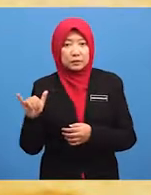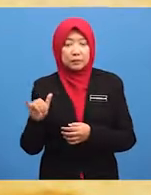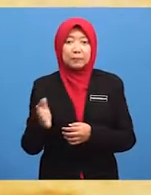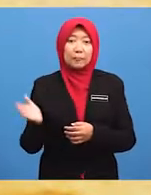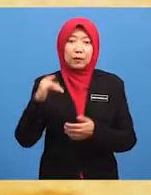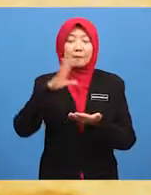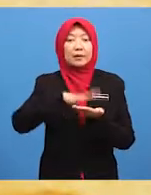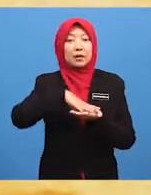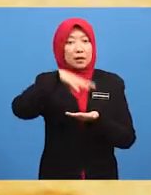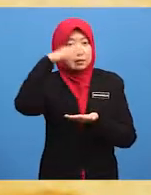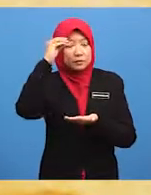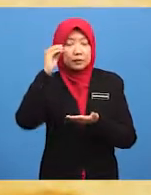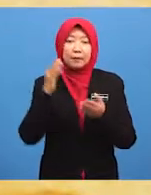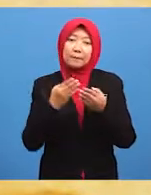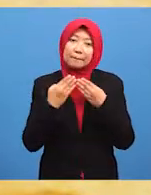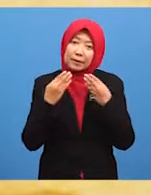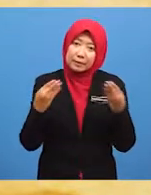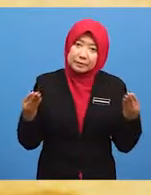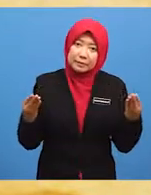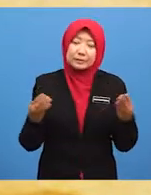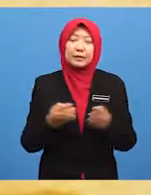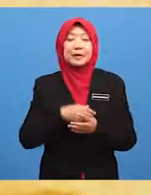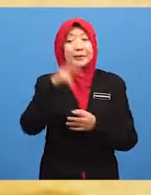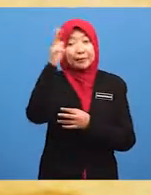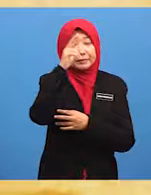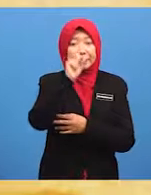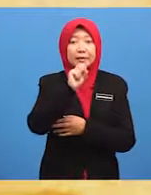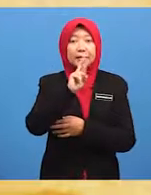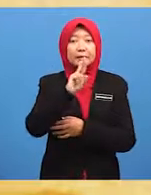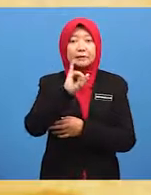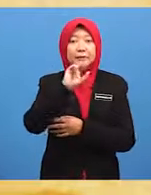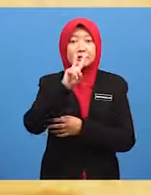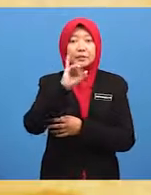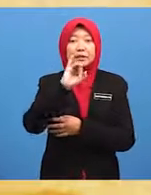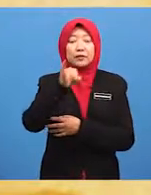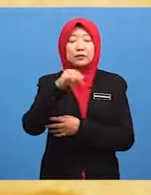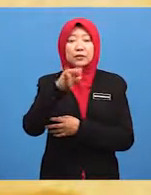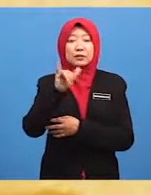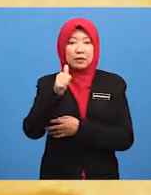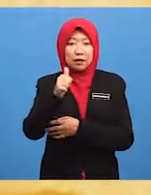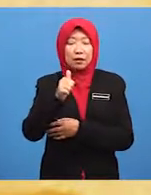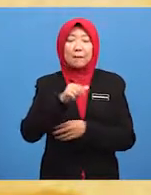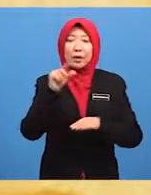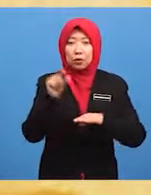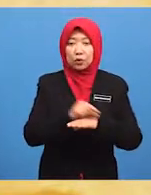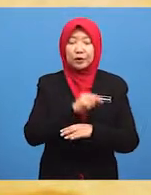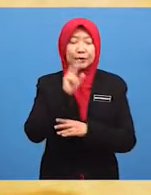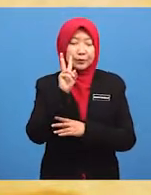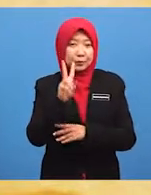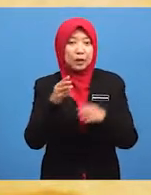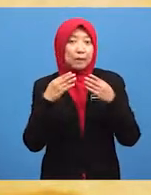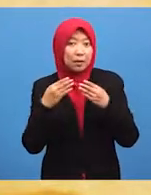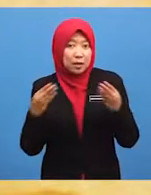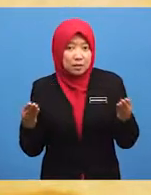mari pelajari pula bahasa dan tulisan Kerajaan Sriwijaya. Kerajaan ini menggunakan dua jenis